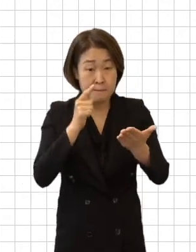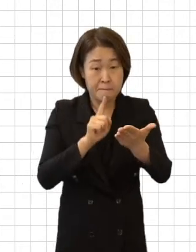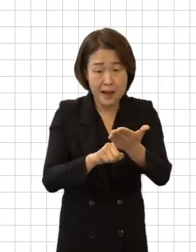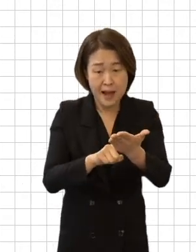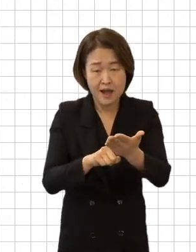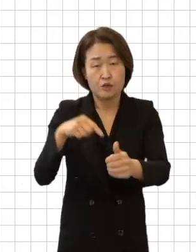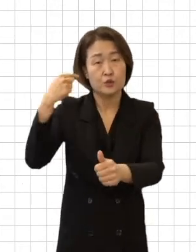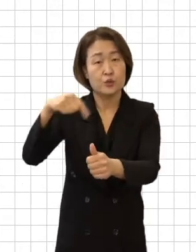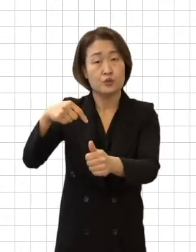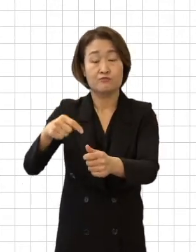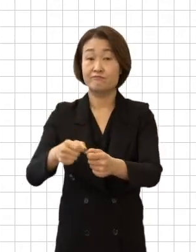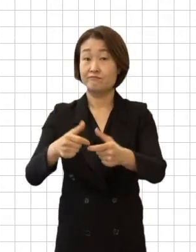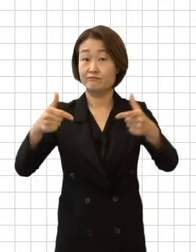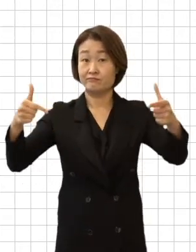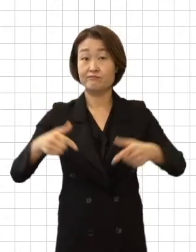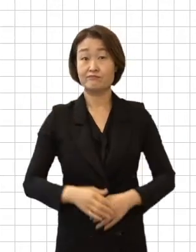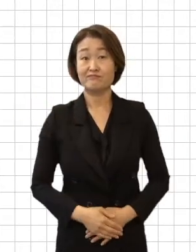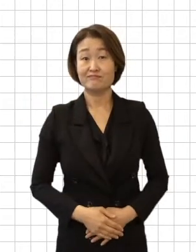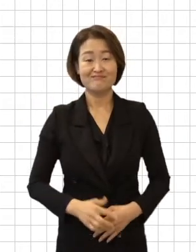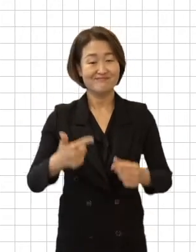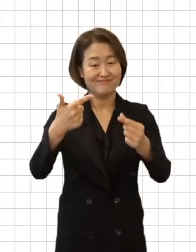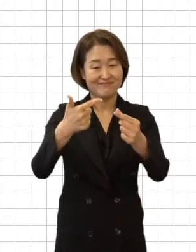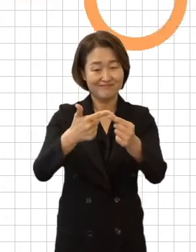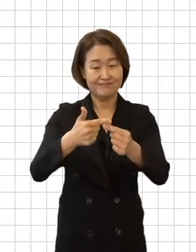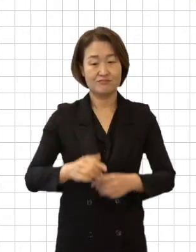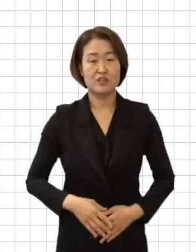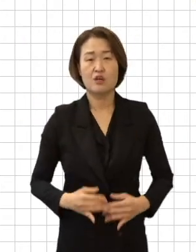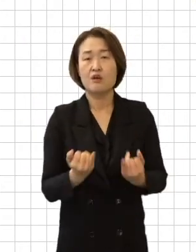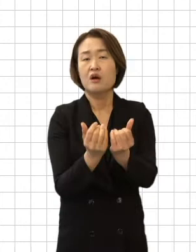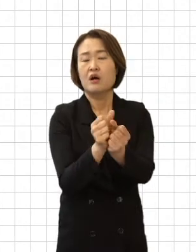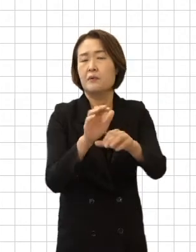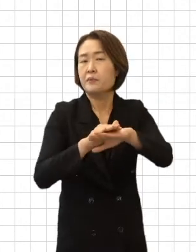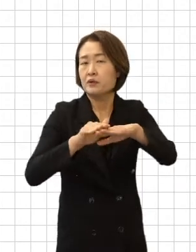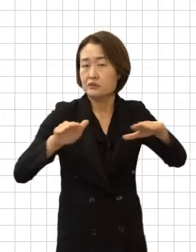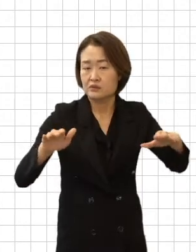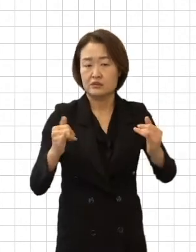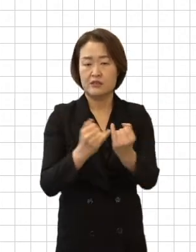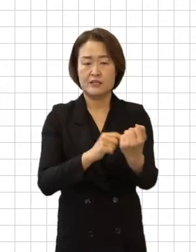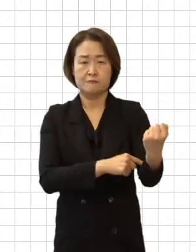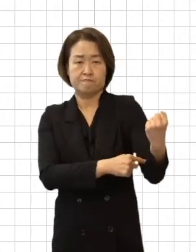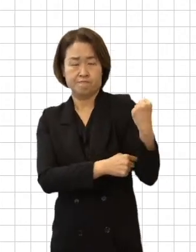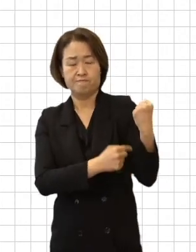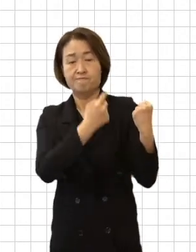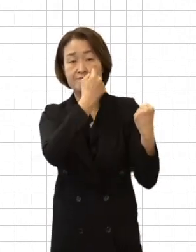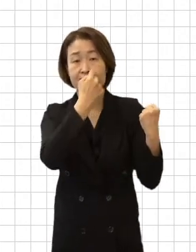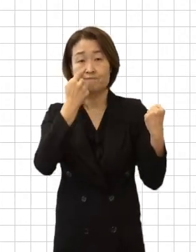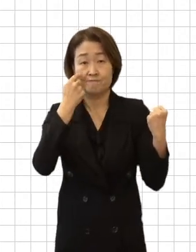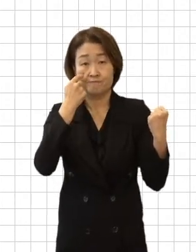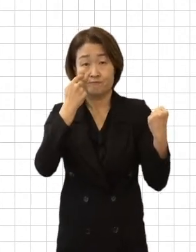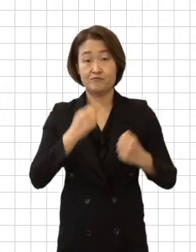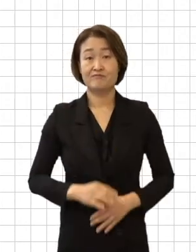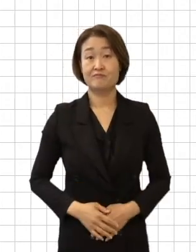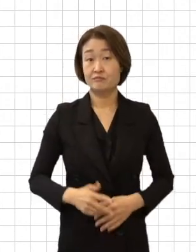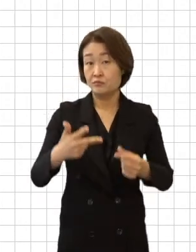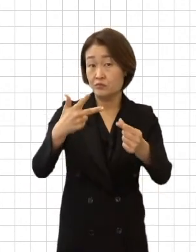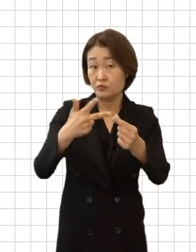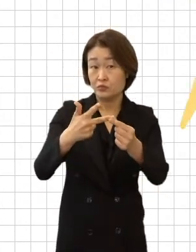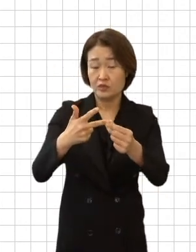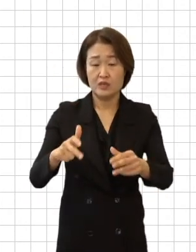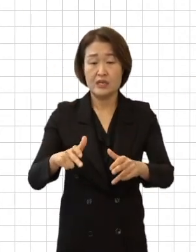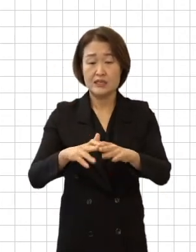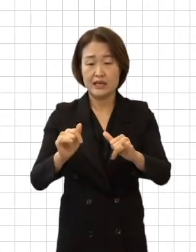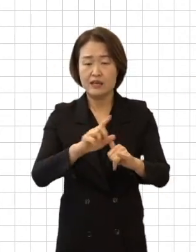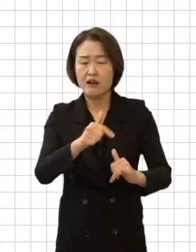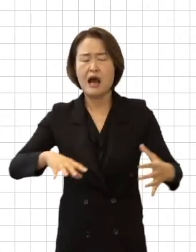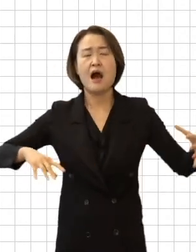장애아동에 대한 조기 개입 및 교육의 확대. 여섯, 성평등과 여성의 역량 강화 보장.